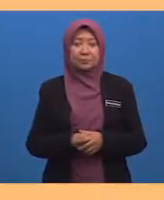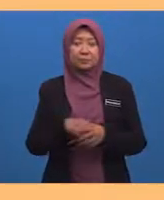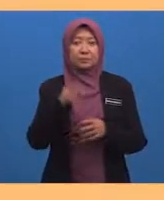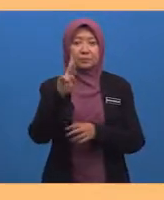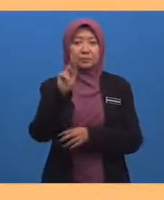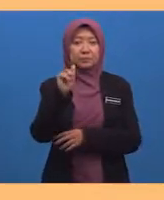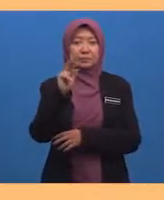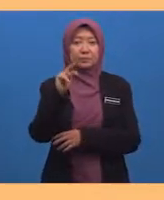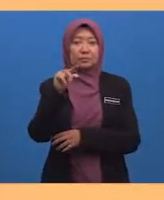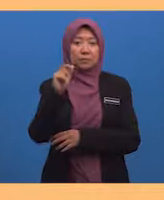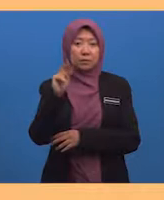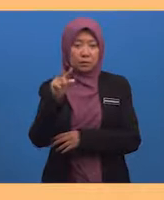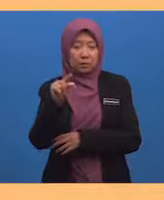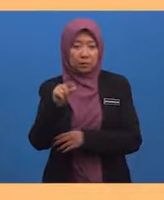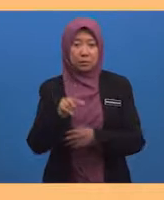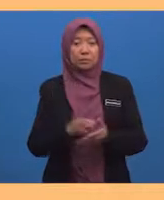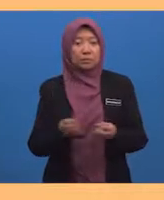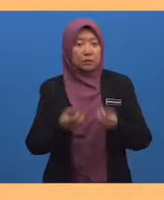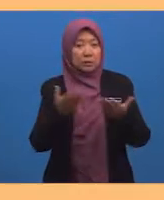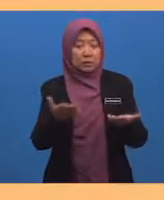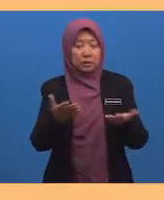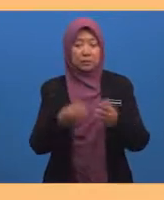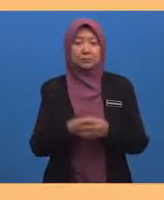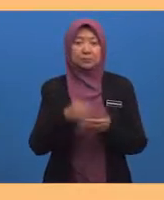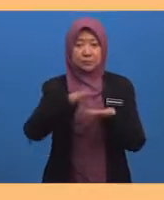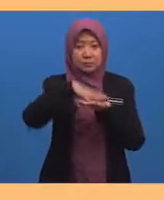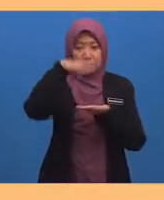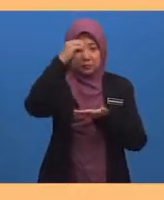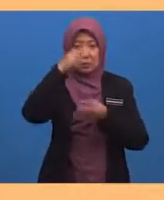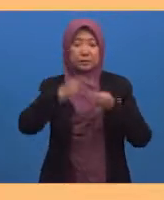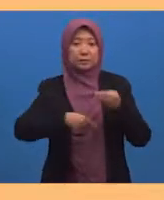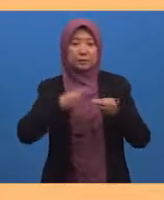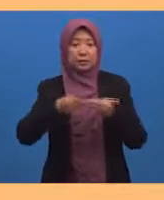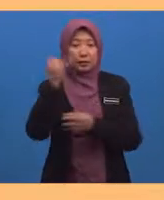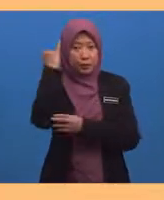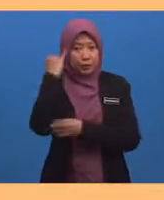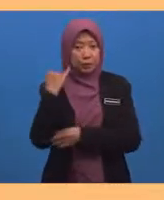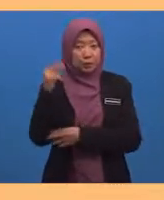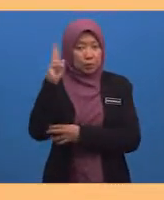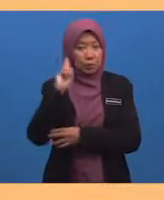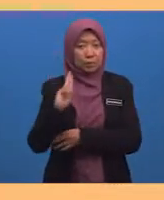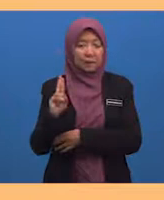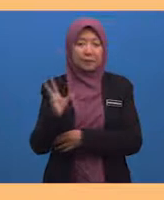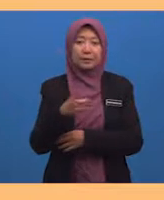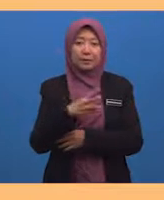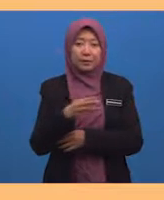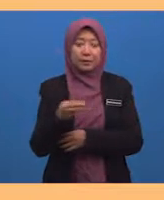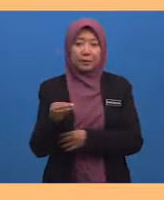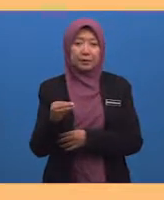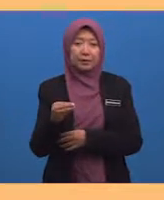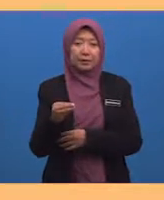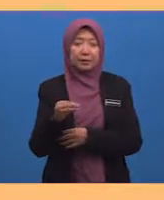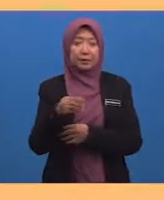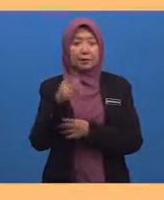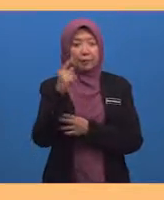Rangkang menawarkan pengajaran dan pembelajaran tentang ilmu keagamaan dan mata pelajaran